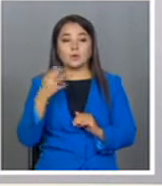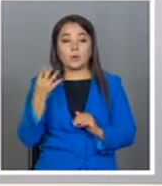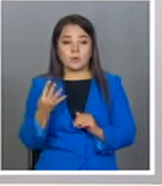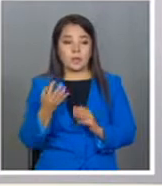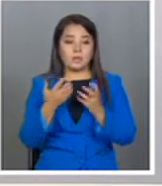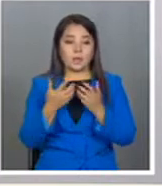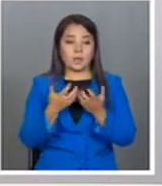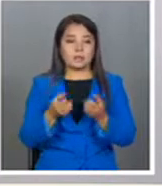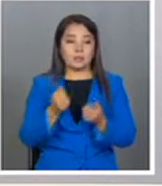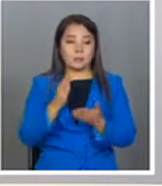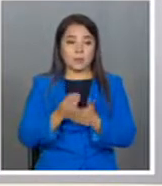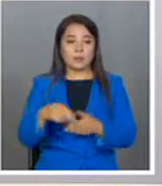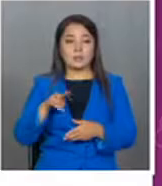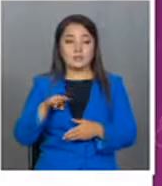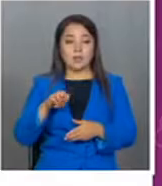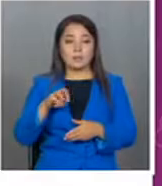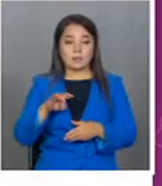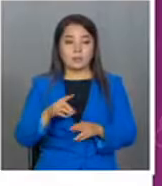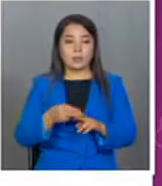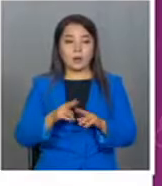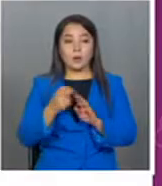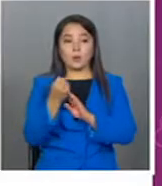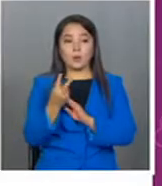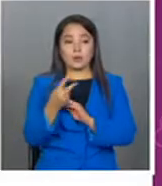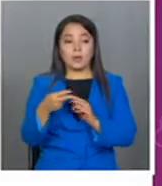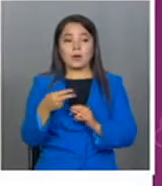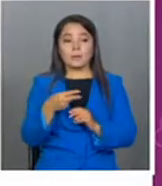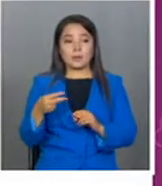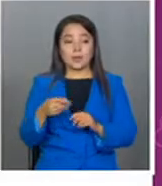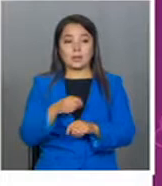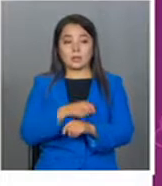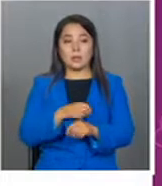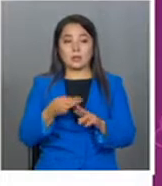Демек, диаметрі 12 метрге тең, киіз үй табанының ауданы